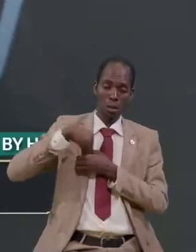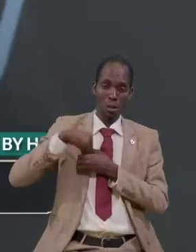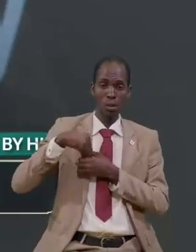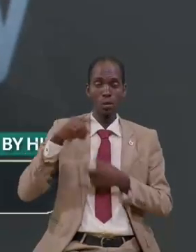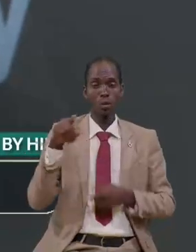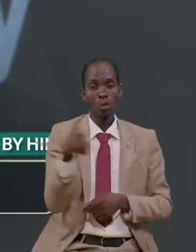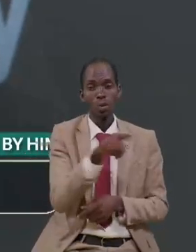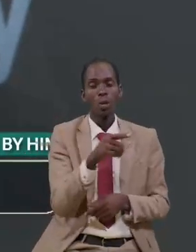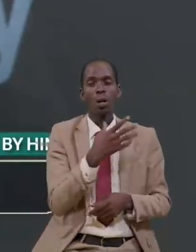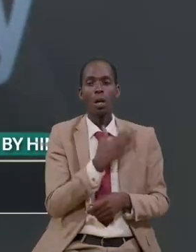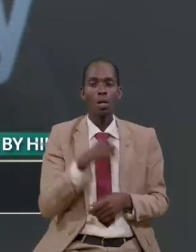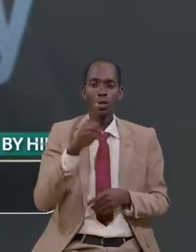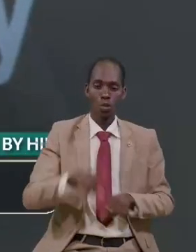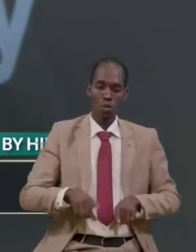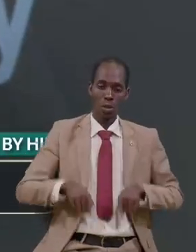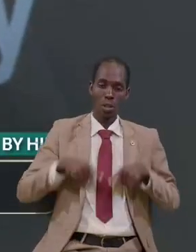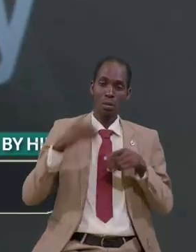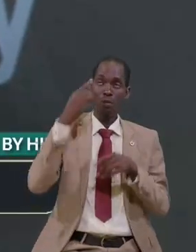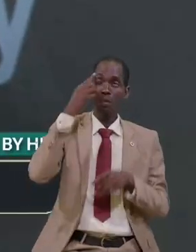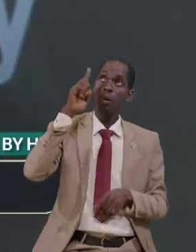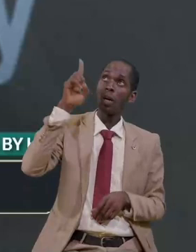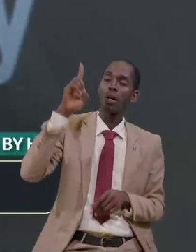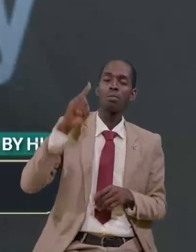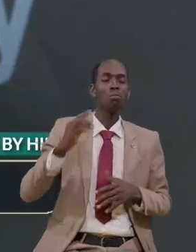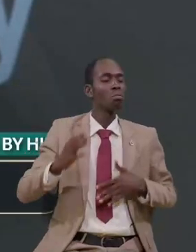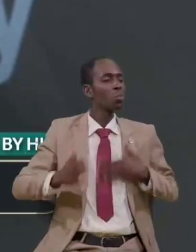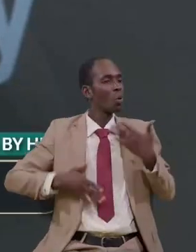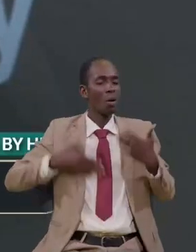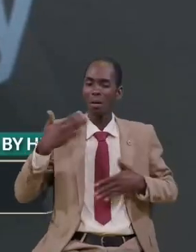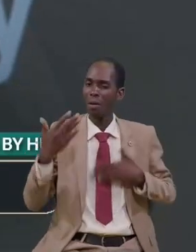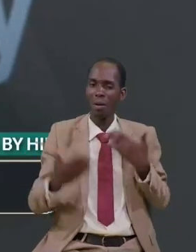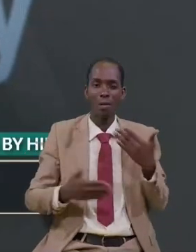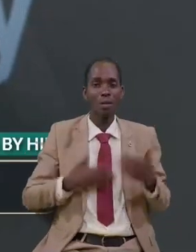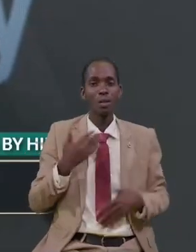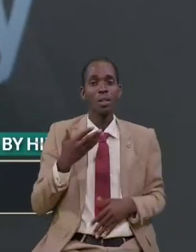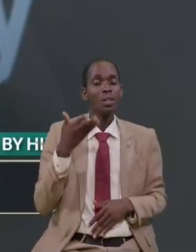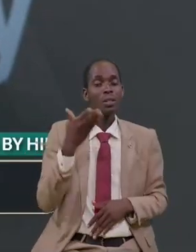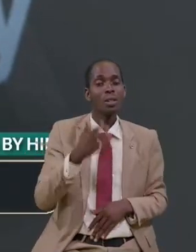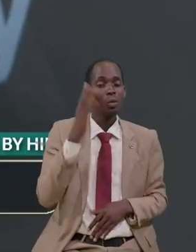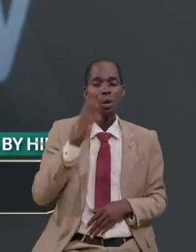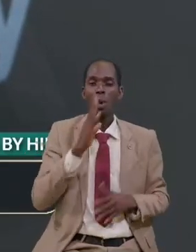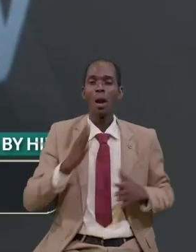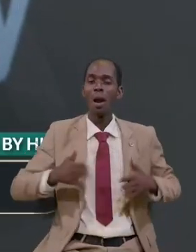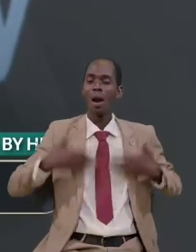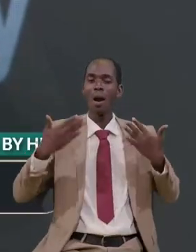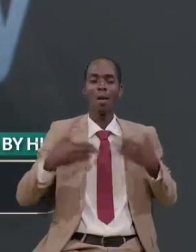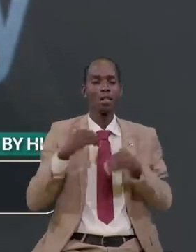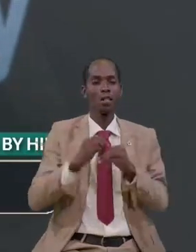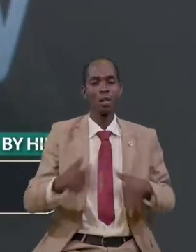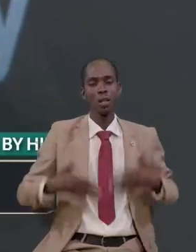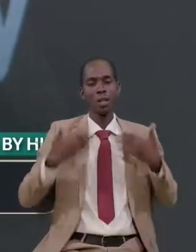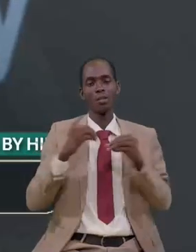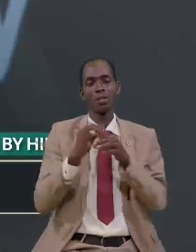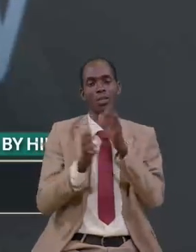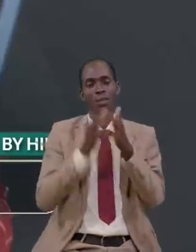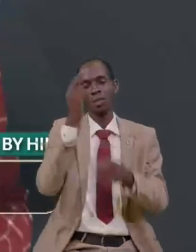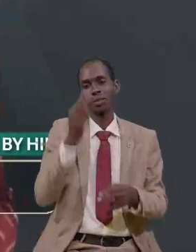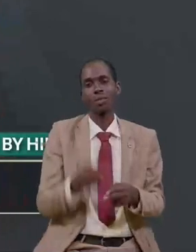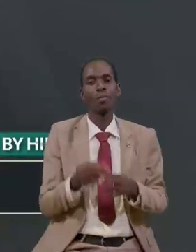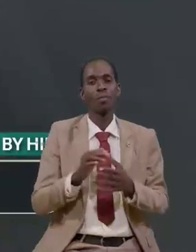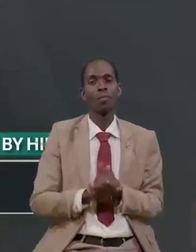et tu vis pour lui, joyeux, il y aura la joie dans ta vie.